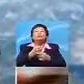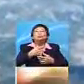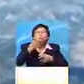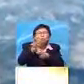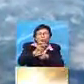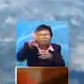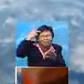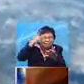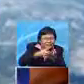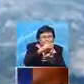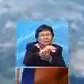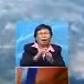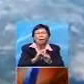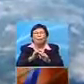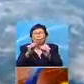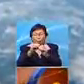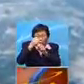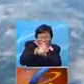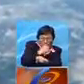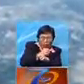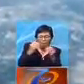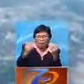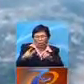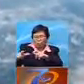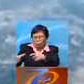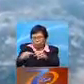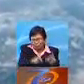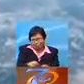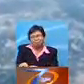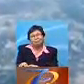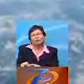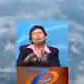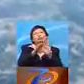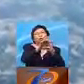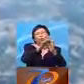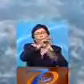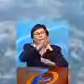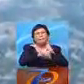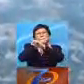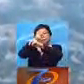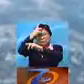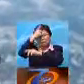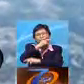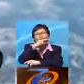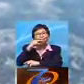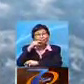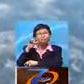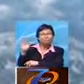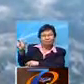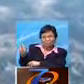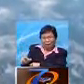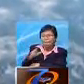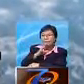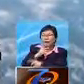sukar dikesan malah lebih mencabar berbanding kumpulan terancang. Sebagai contoh, Menteri Pertahanan Dato' Sri Shamuddin Tun Hussein